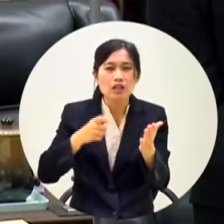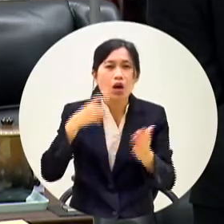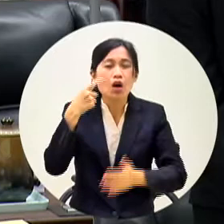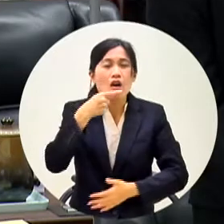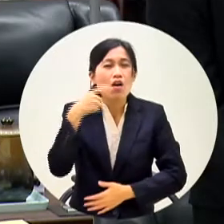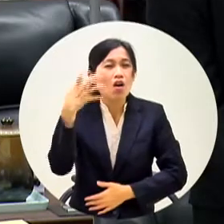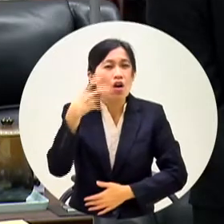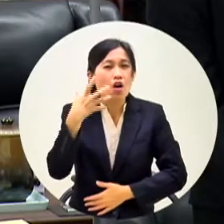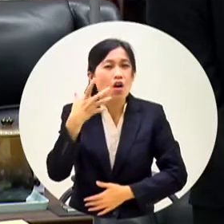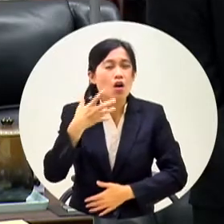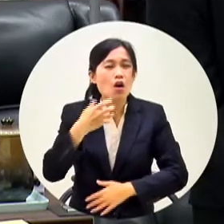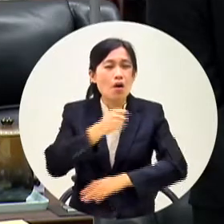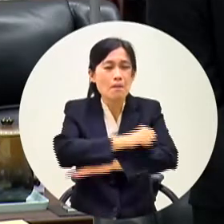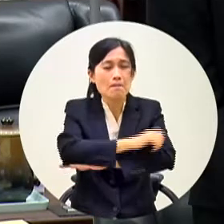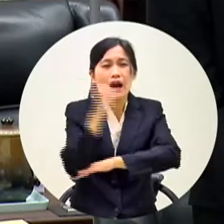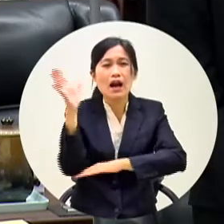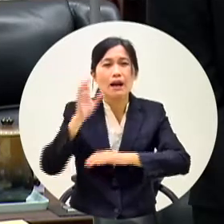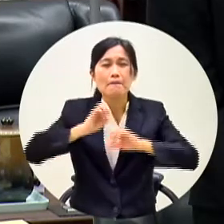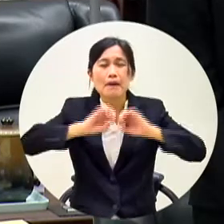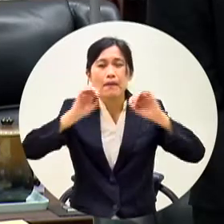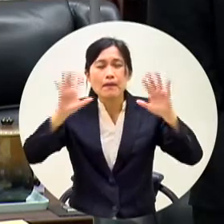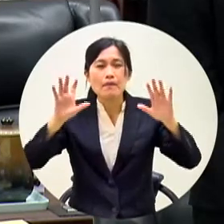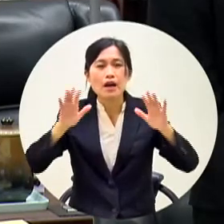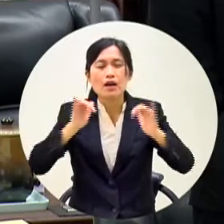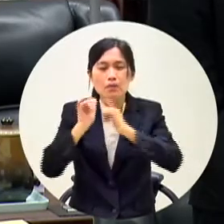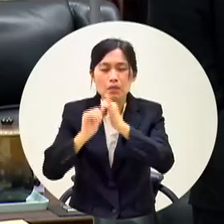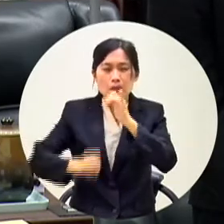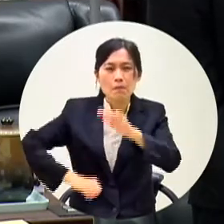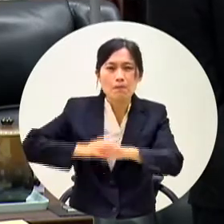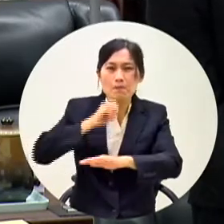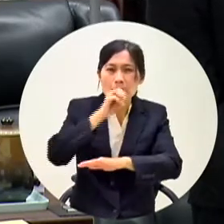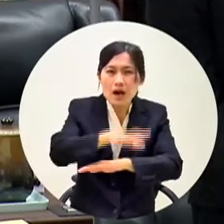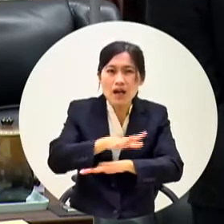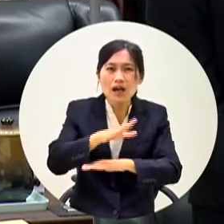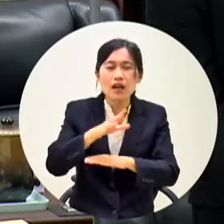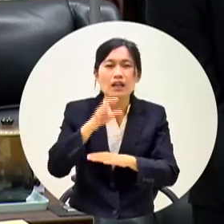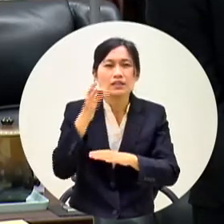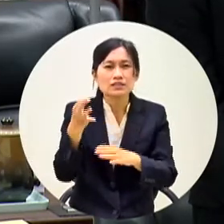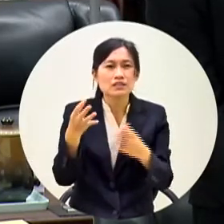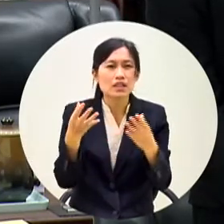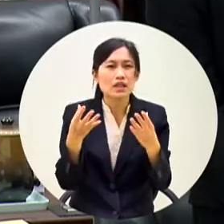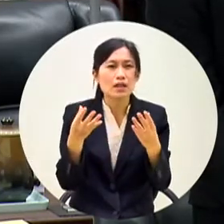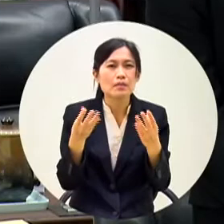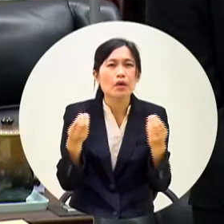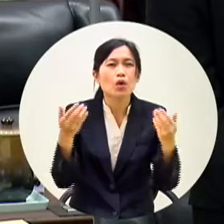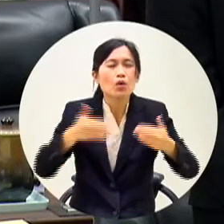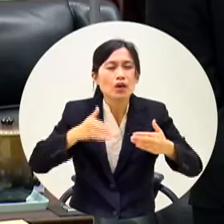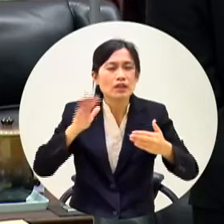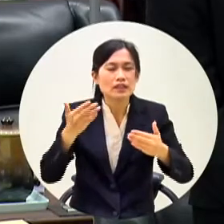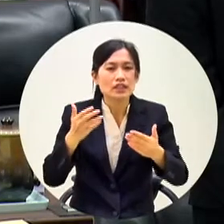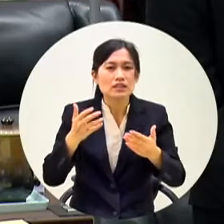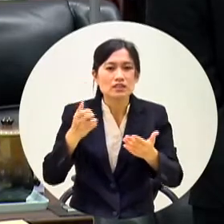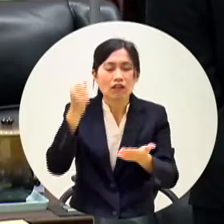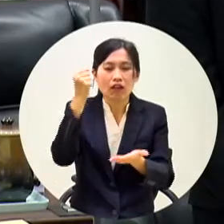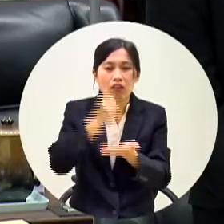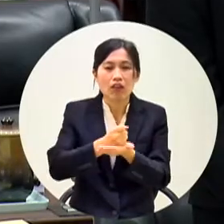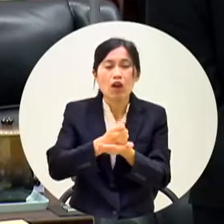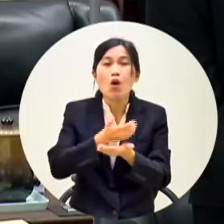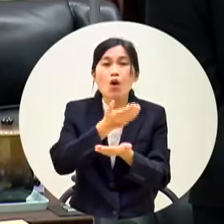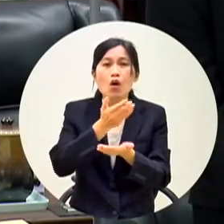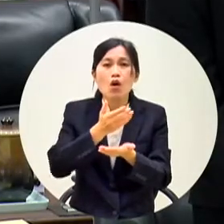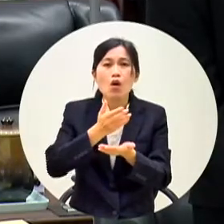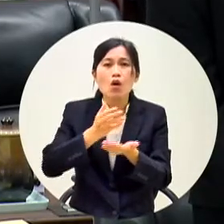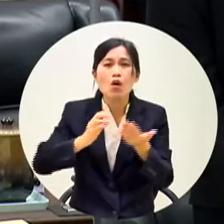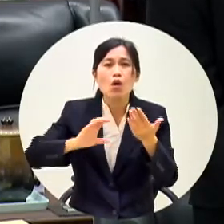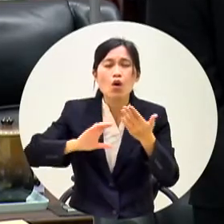起群众的募资，开始已经帮他解决钱的问题。但是呢，这个签证的问题其实是他这段时间一直在